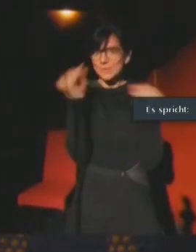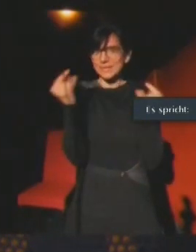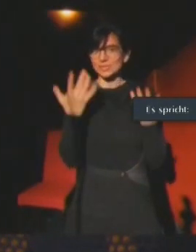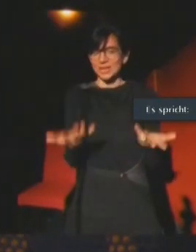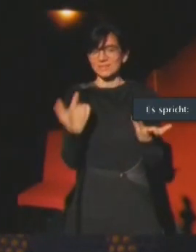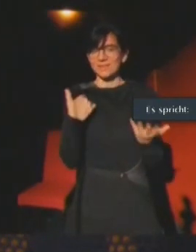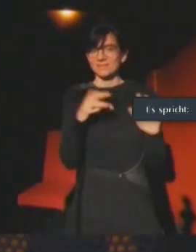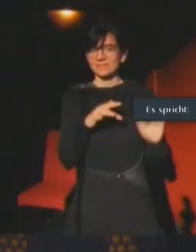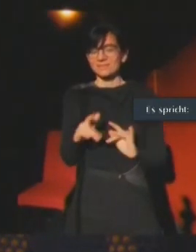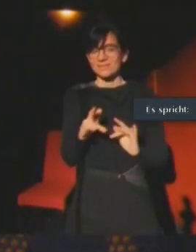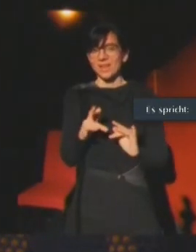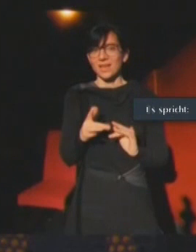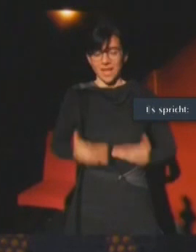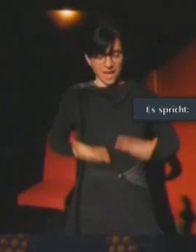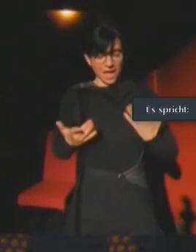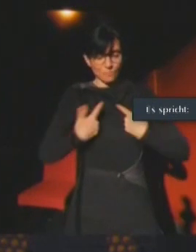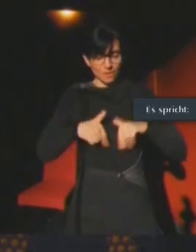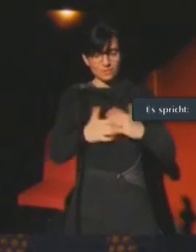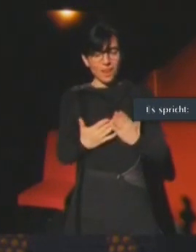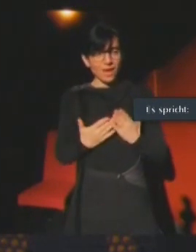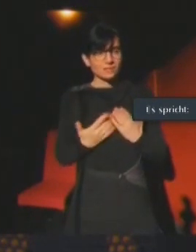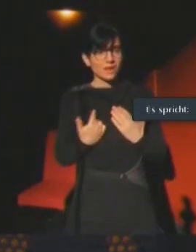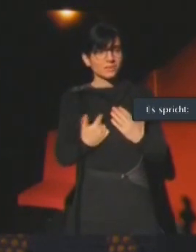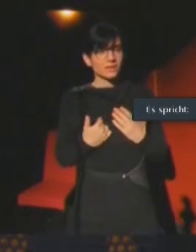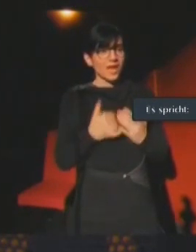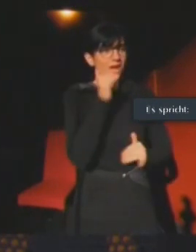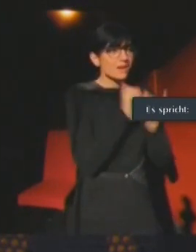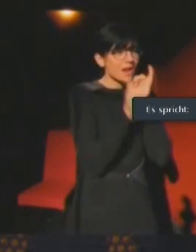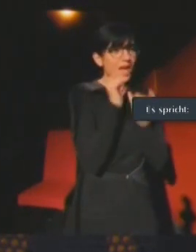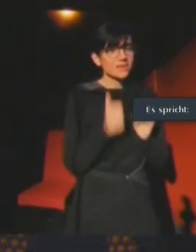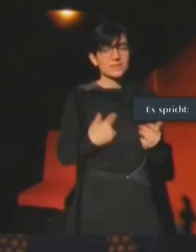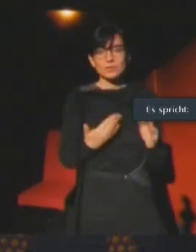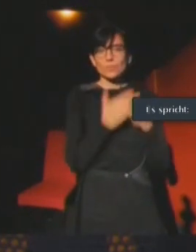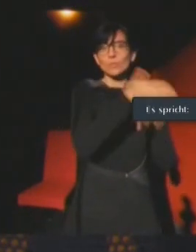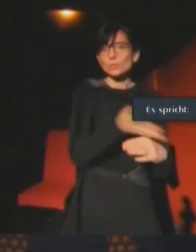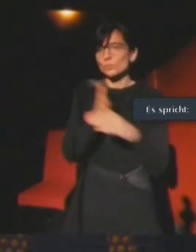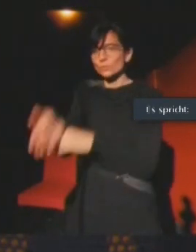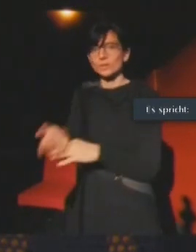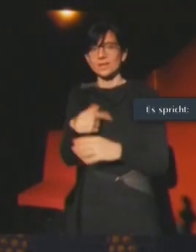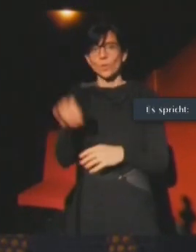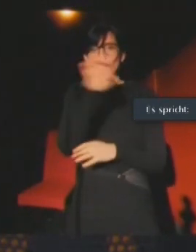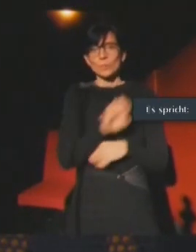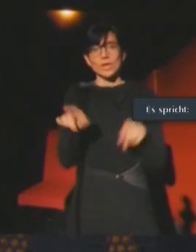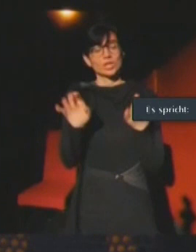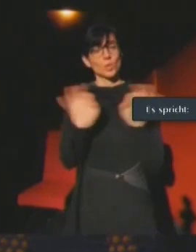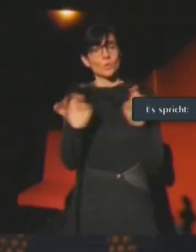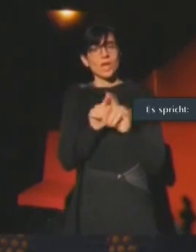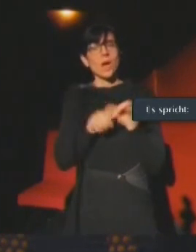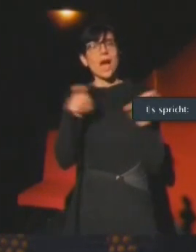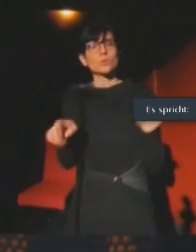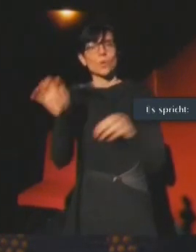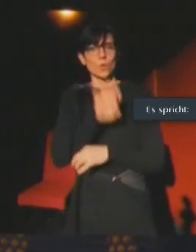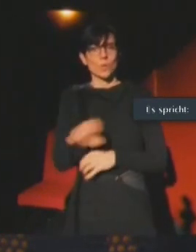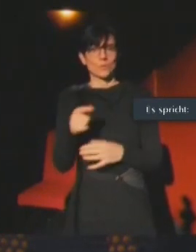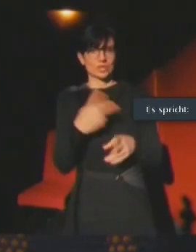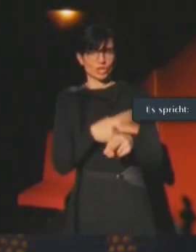sollen aus ihren Heimatländern in andere europäische oder auch außereuropäische Staaten fahren können, dort eine Zeit